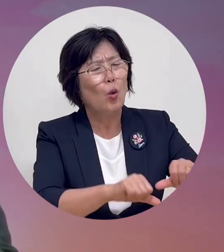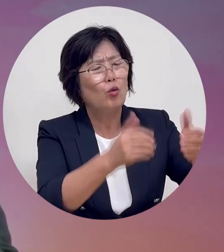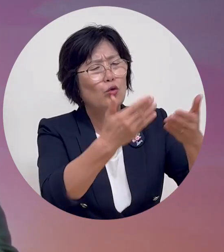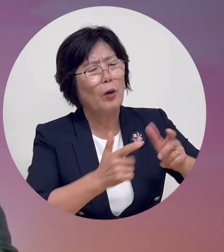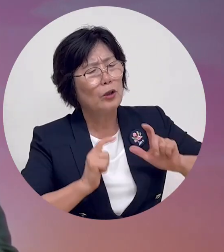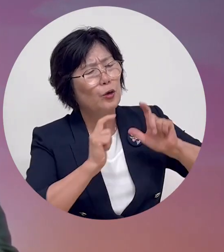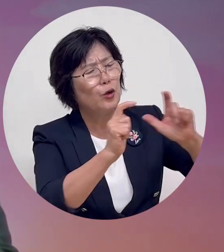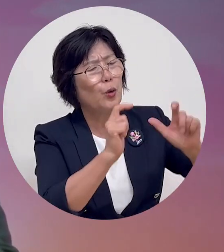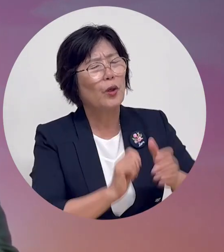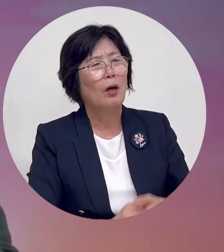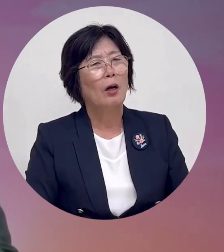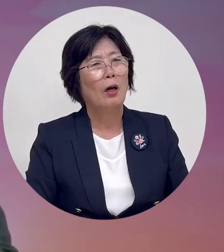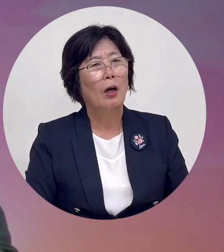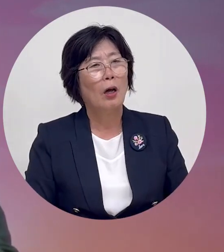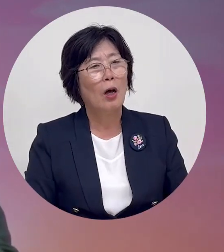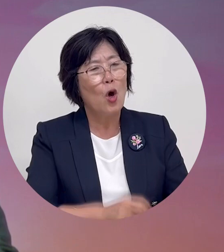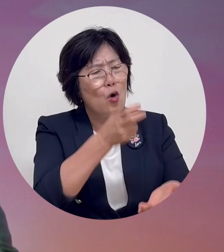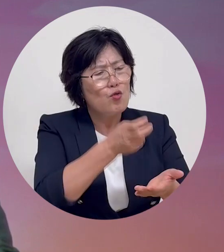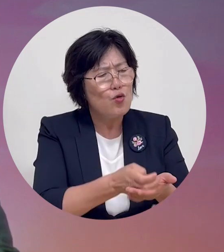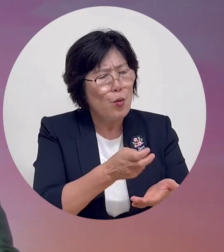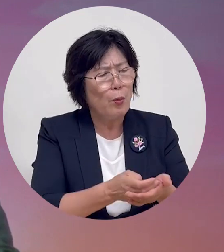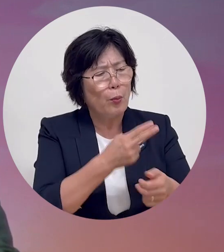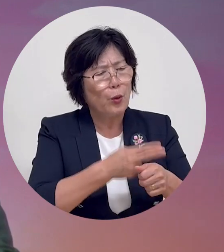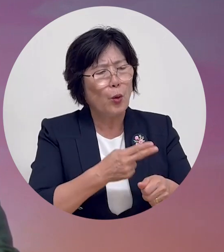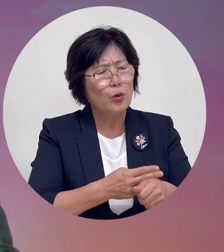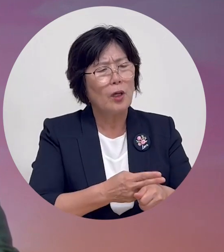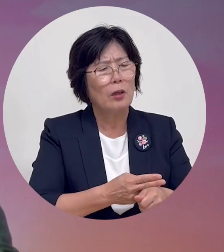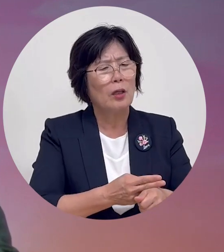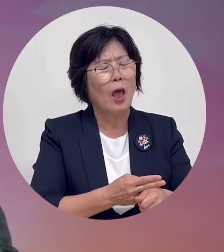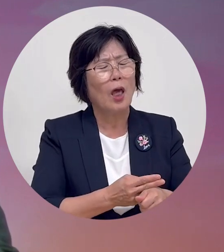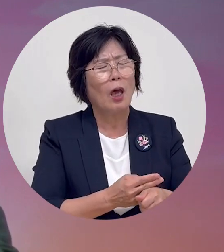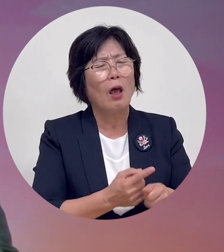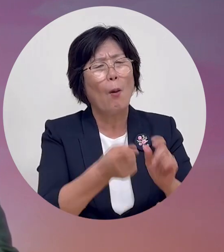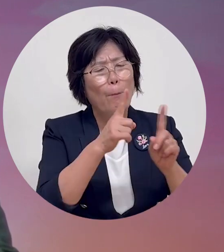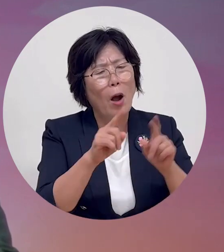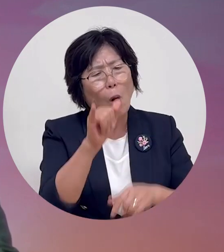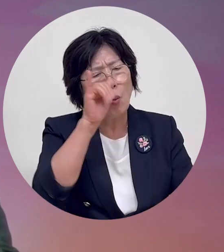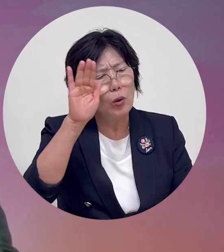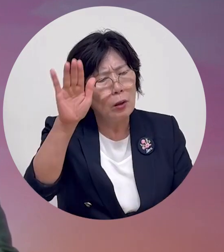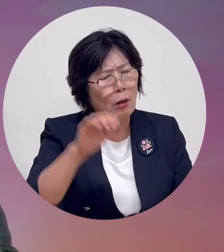저주받을지어다라고 그 율법 교사들에게 말씀을 하실까요?